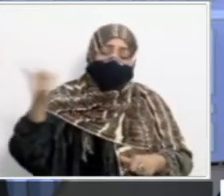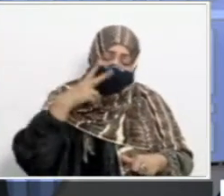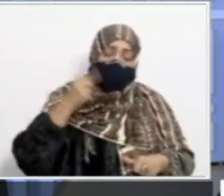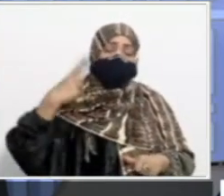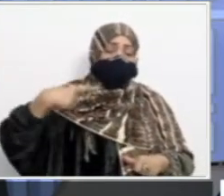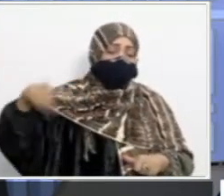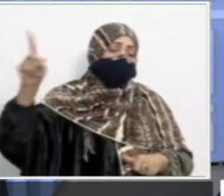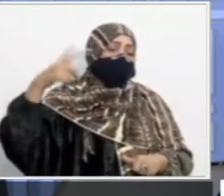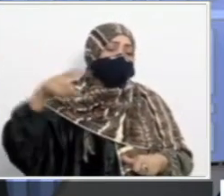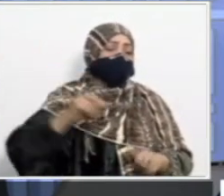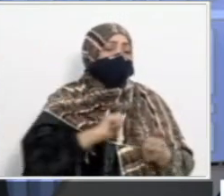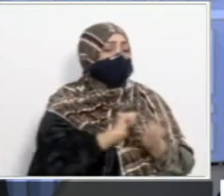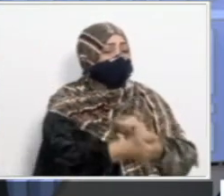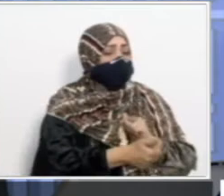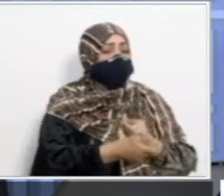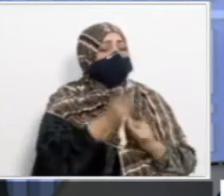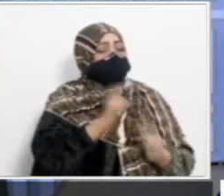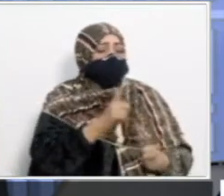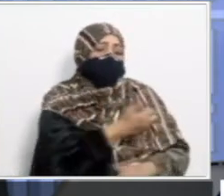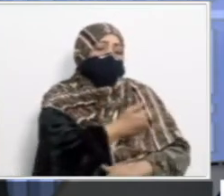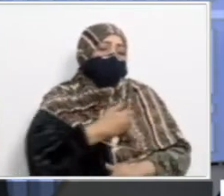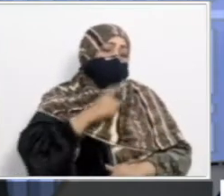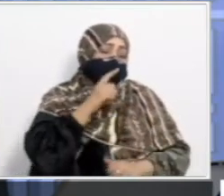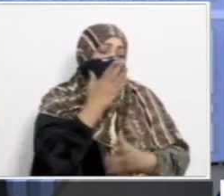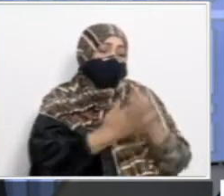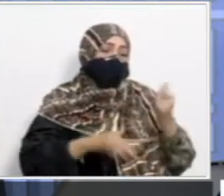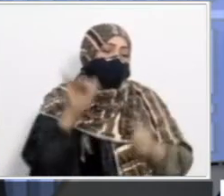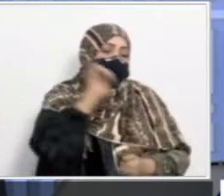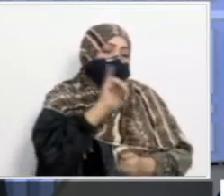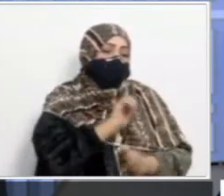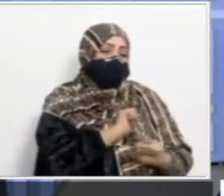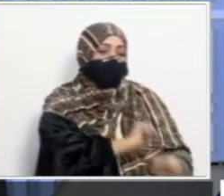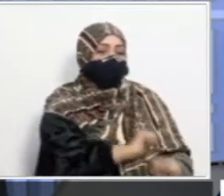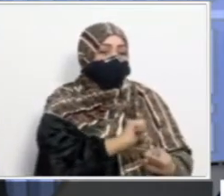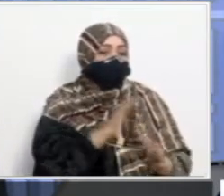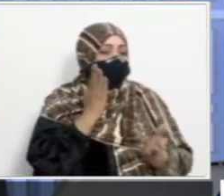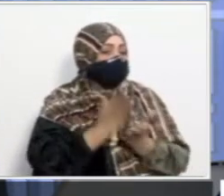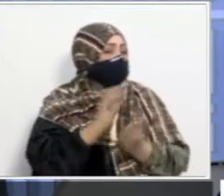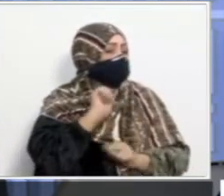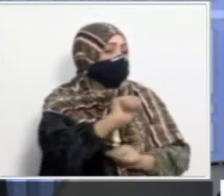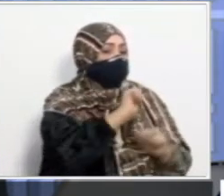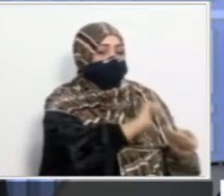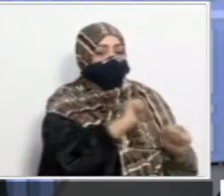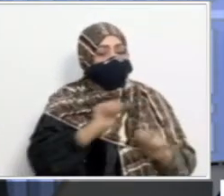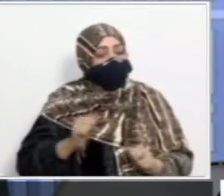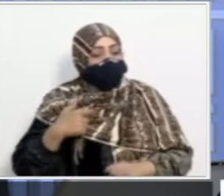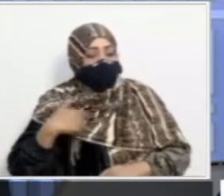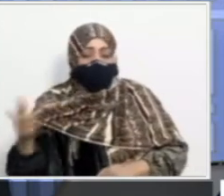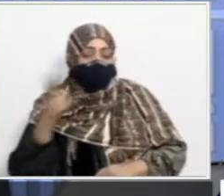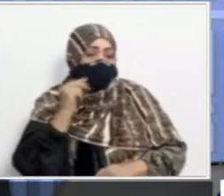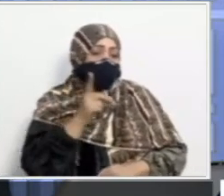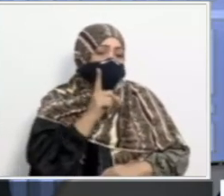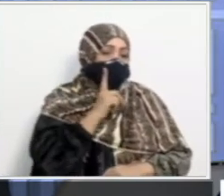ابنتهم، هذا من حقهم. أنت مثلا حط نفسك في مكان هذا الأب في مكان سيبك وعندك بنت